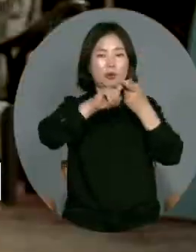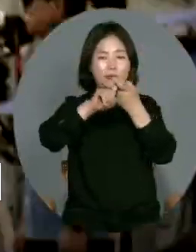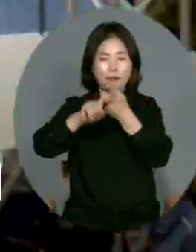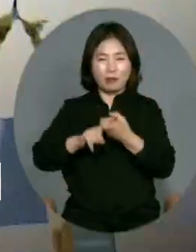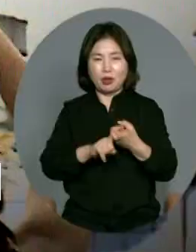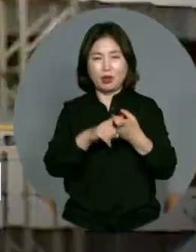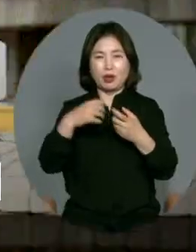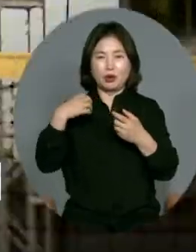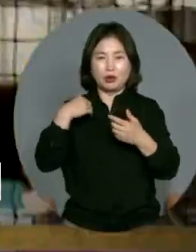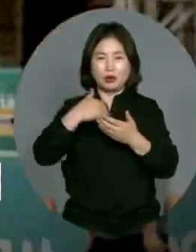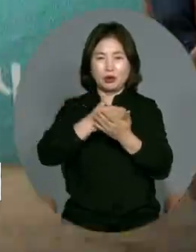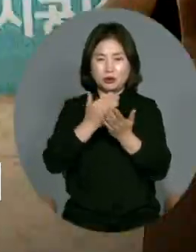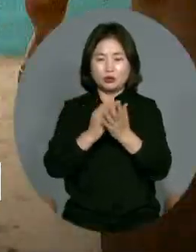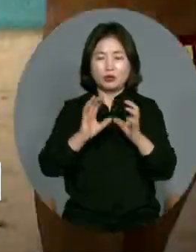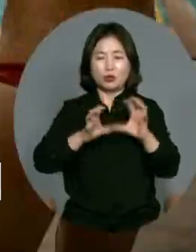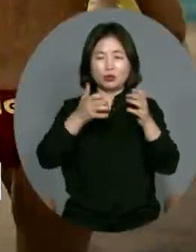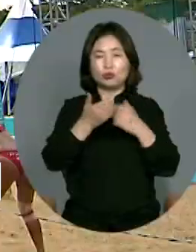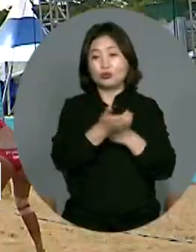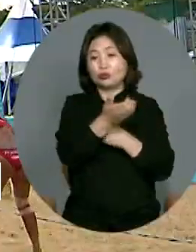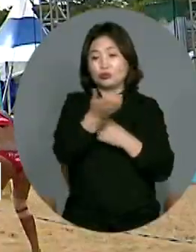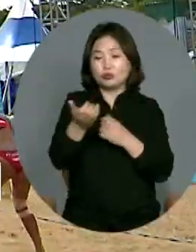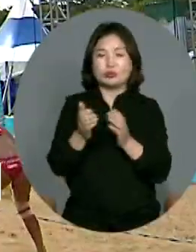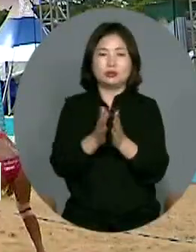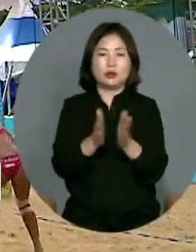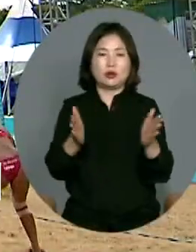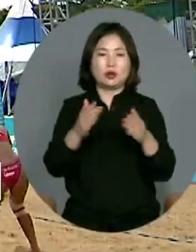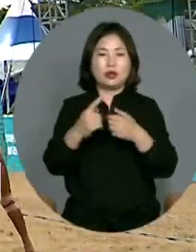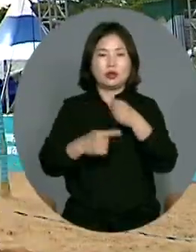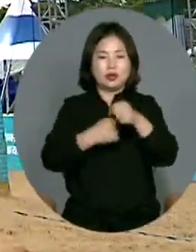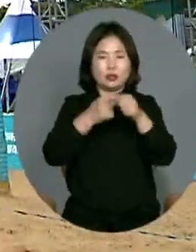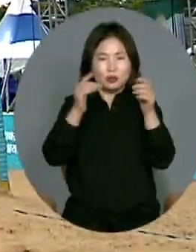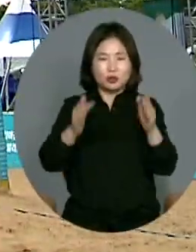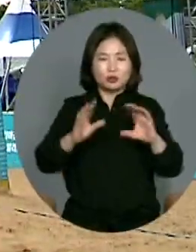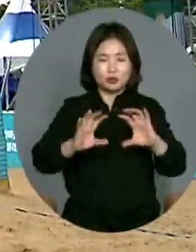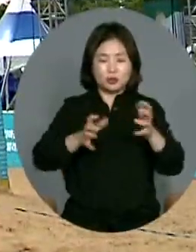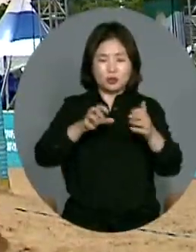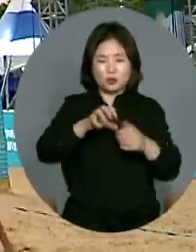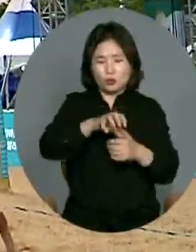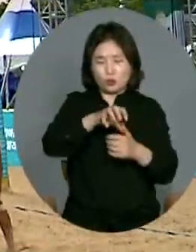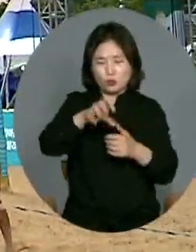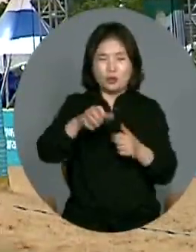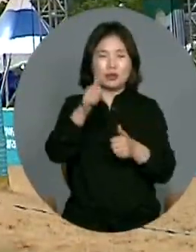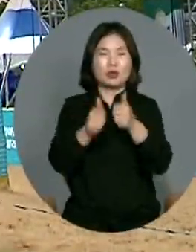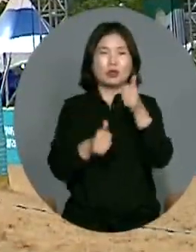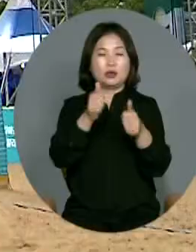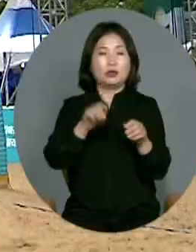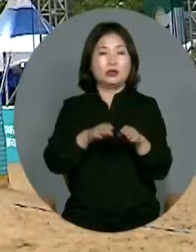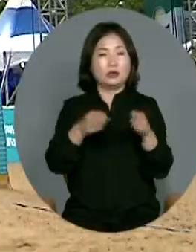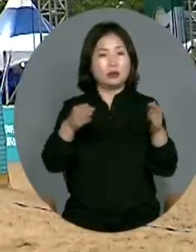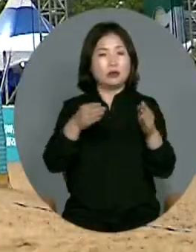주관하는 각종 월드투어들이 이어지면서 1년 내내 전 세계 곳곳에서 대회가 열린